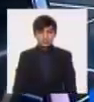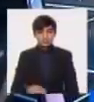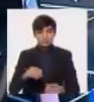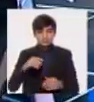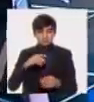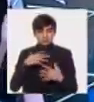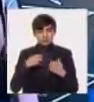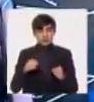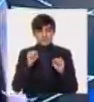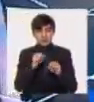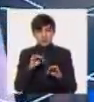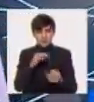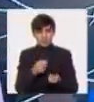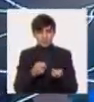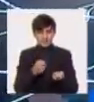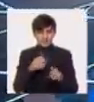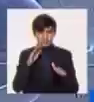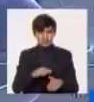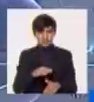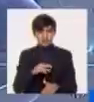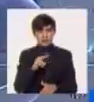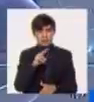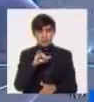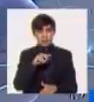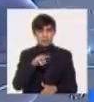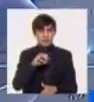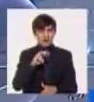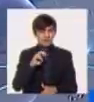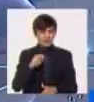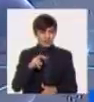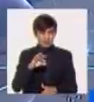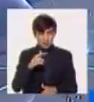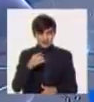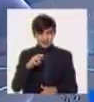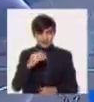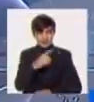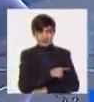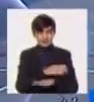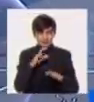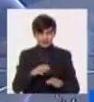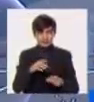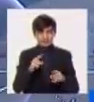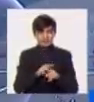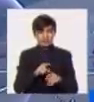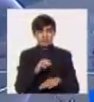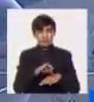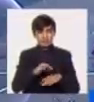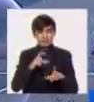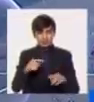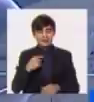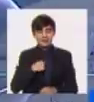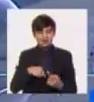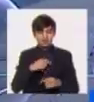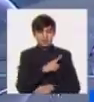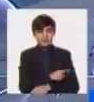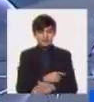Қоғамдық денсаулық сақтау басқармасының пульмонологиялық аурулар мен респираторлы вирусты науқастарды біздің